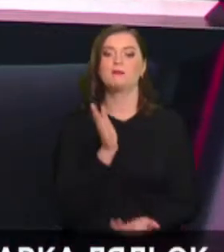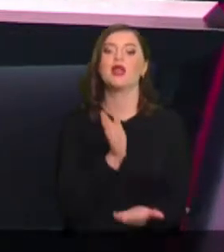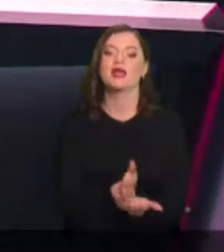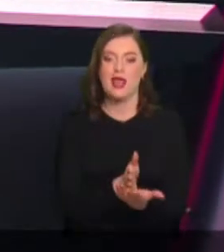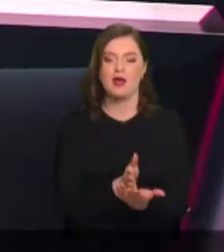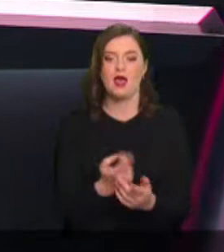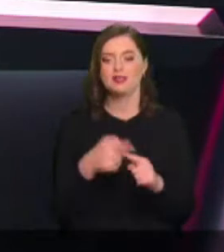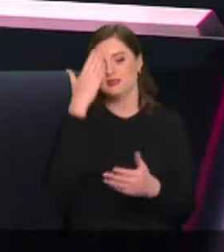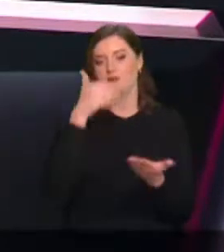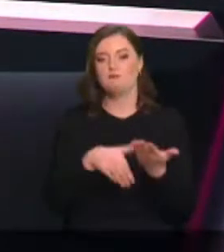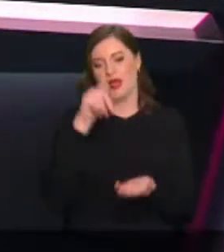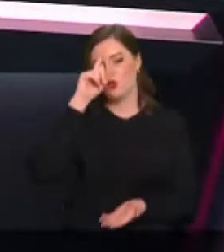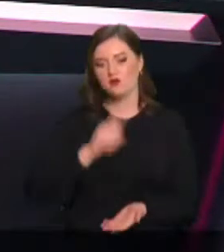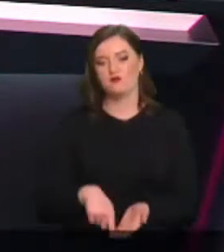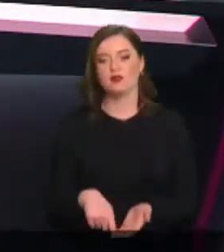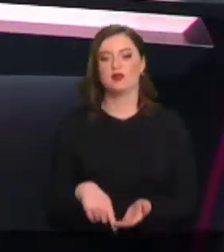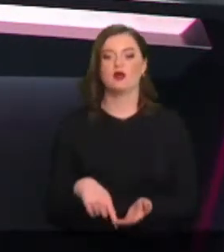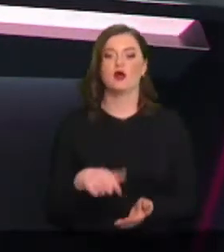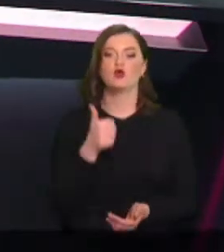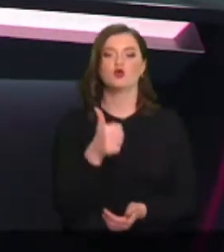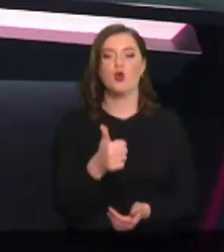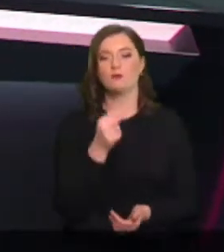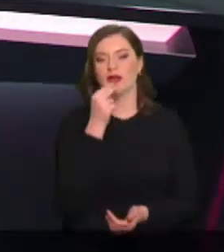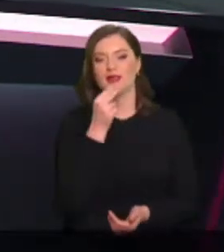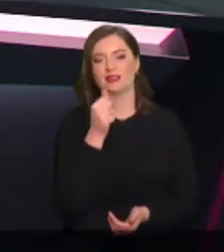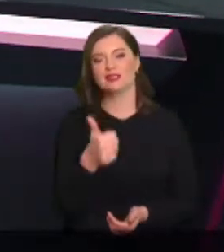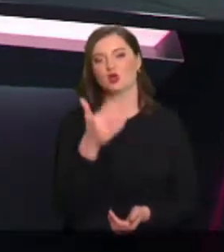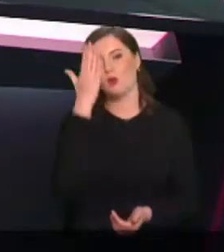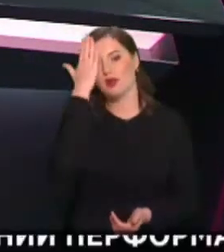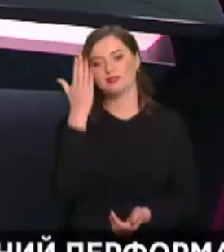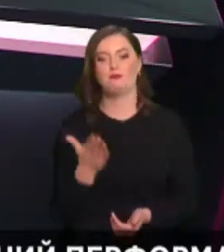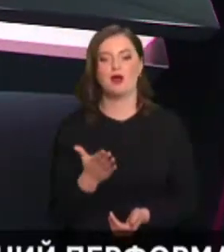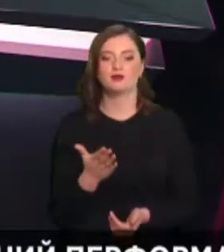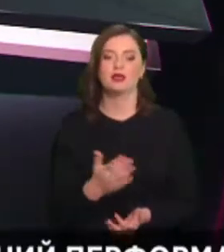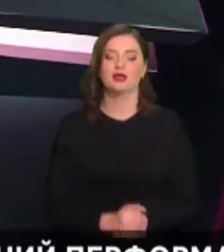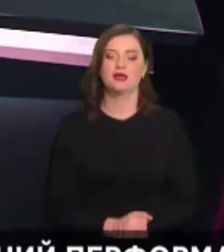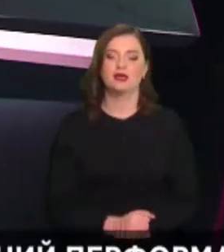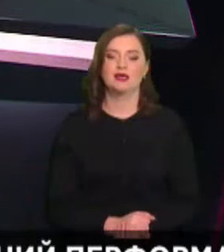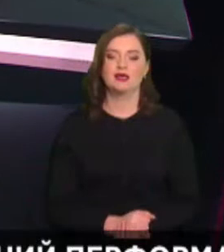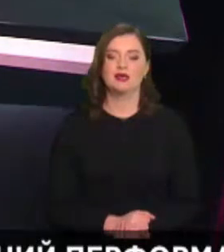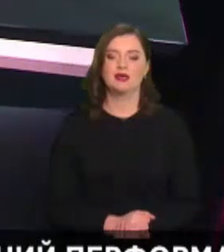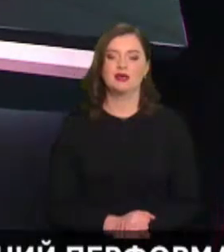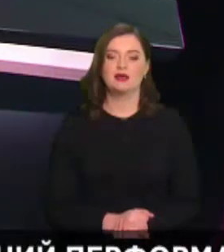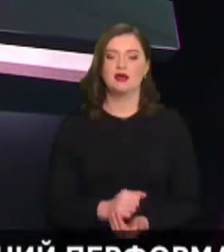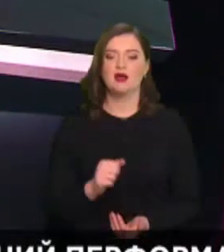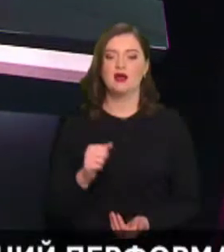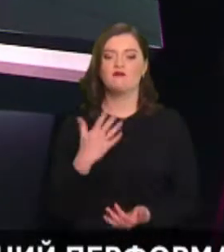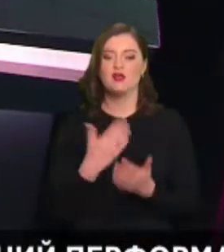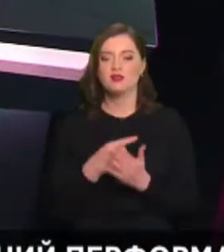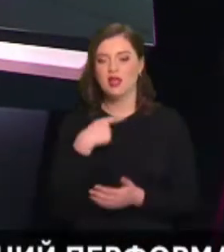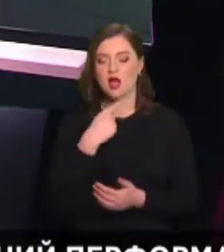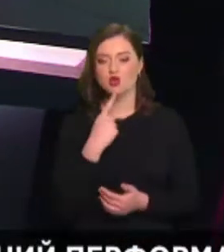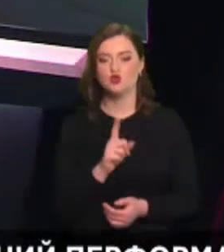Ці методи відомі. Це добре їсти, добре спати і... Бог здоров'я мусить дати. Так, власне кажучи,